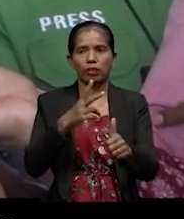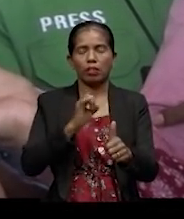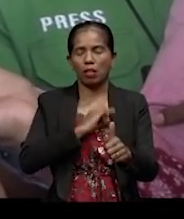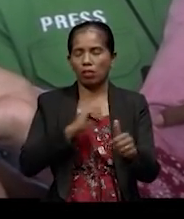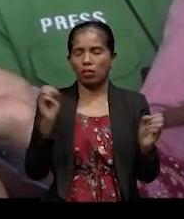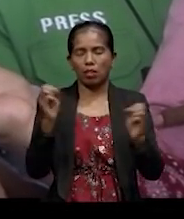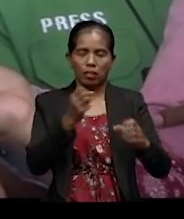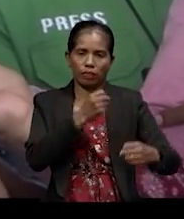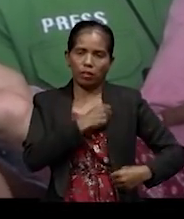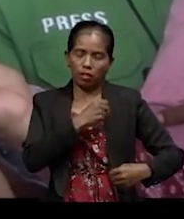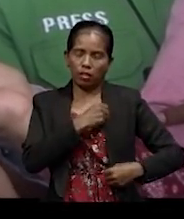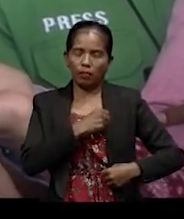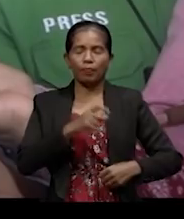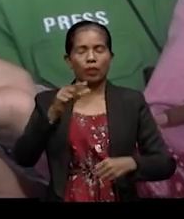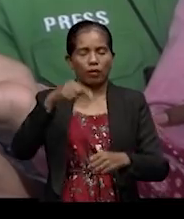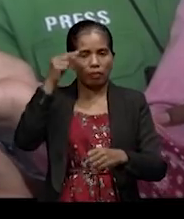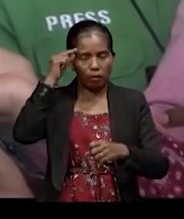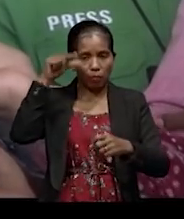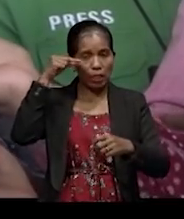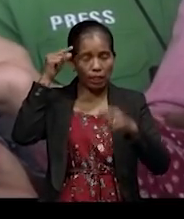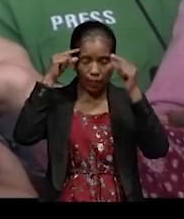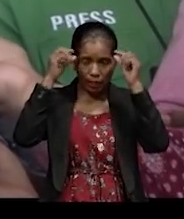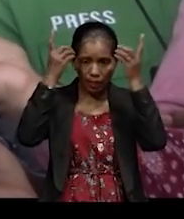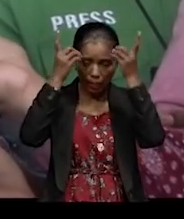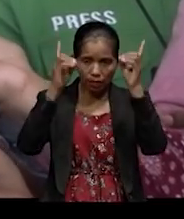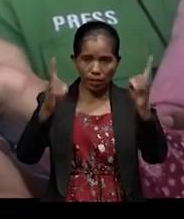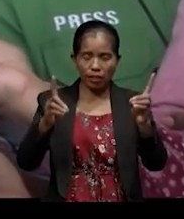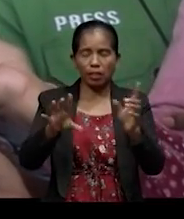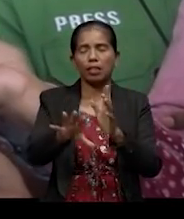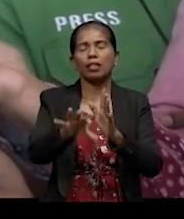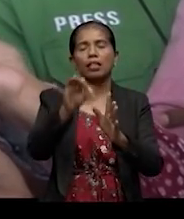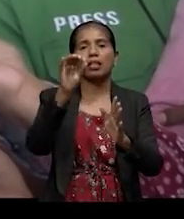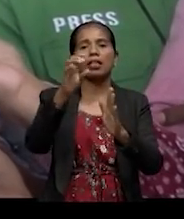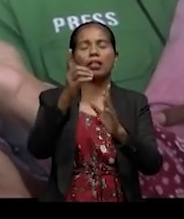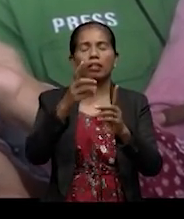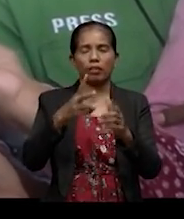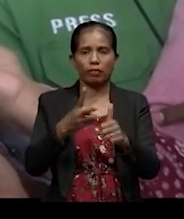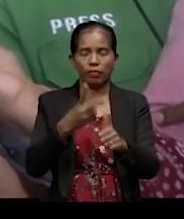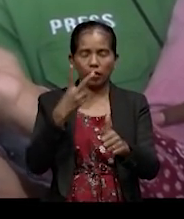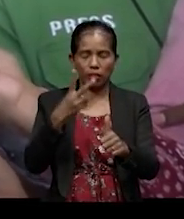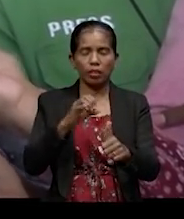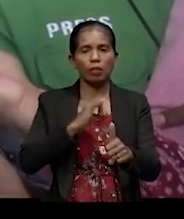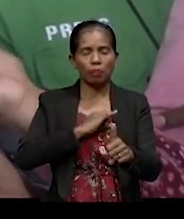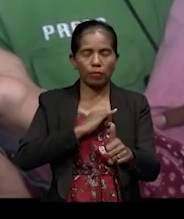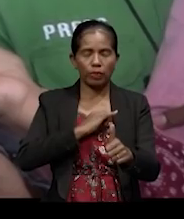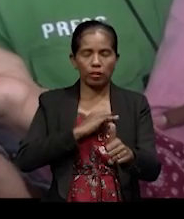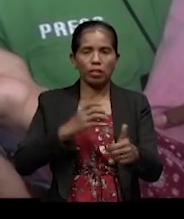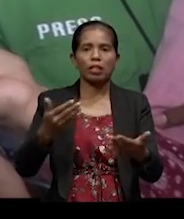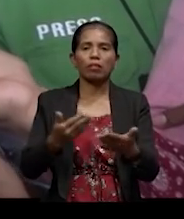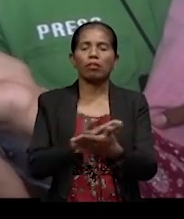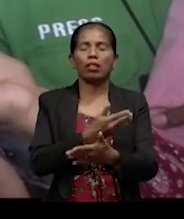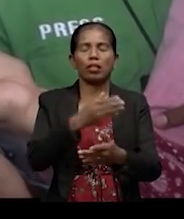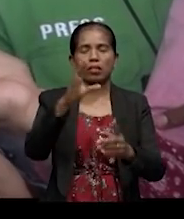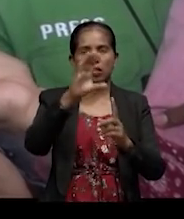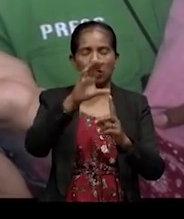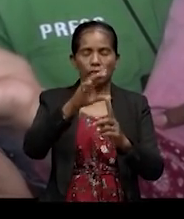Governo, politico decide, kata, então, nomea vise pa se vistar ma general, e depois nomea fali vise fone, depois, amos